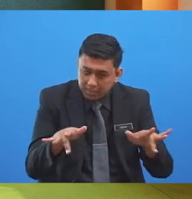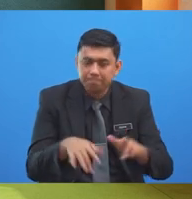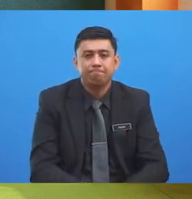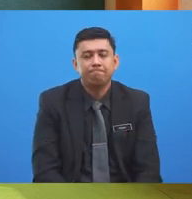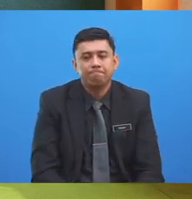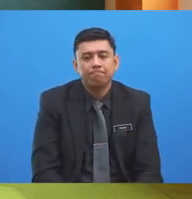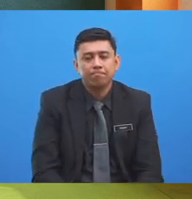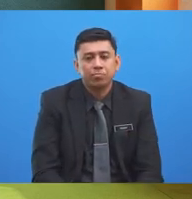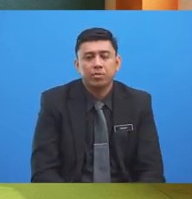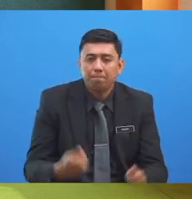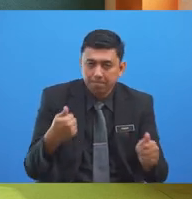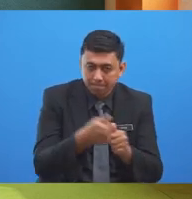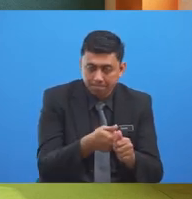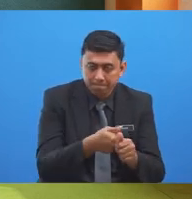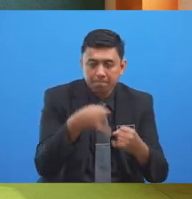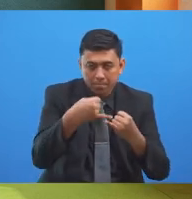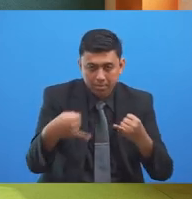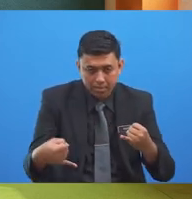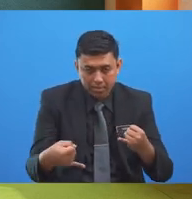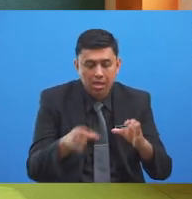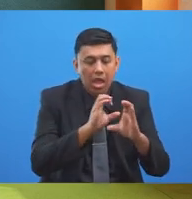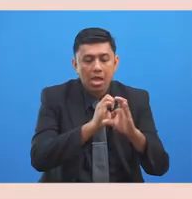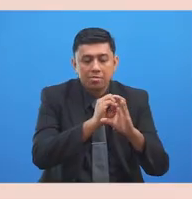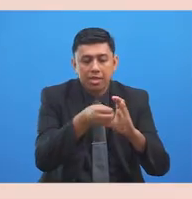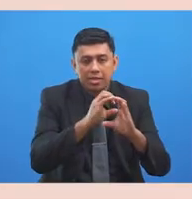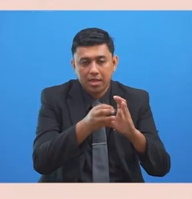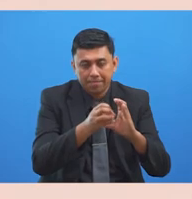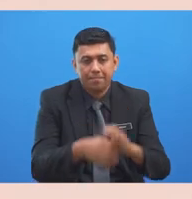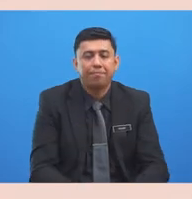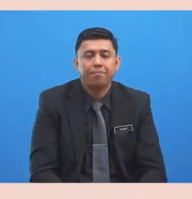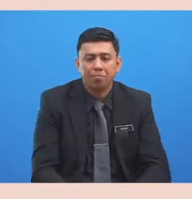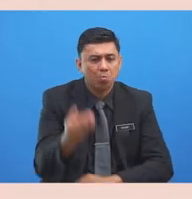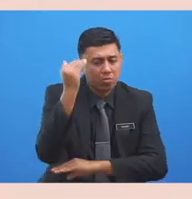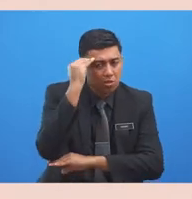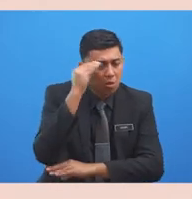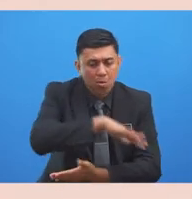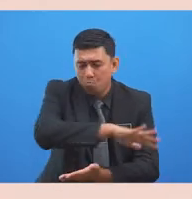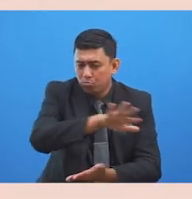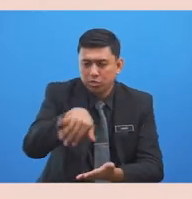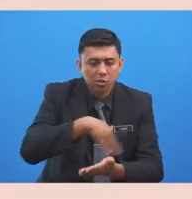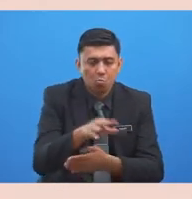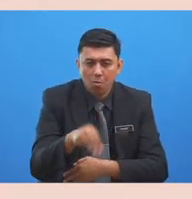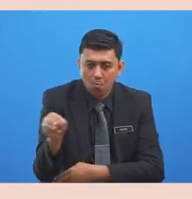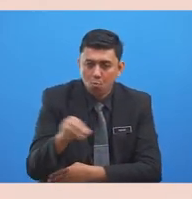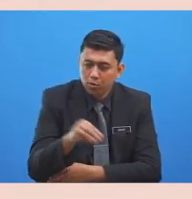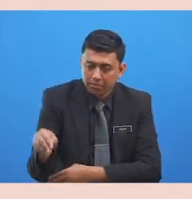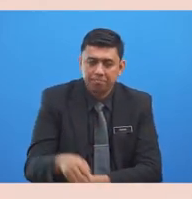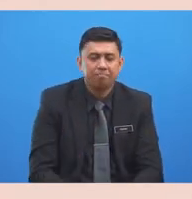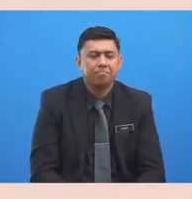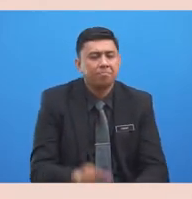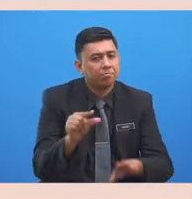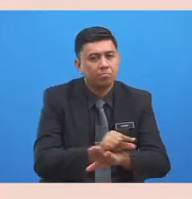kekunci mengikut jenis data. Untuk pengetahuan murid-murid semua, cikgu